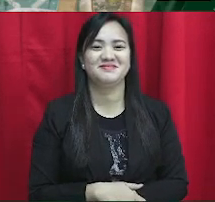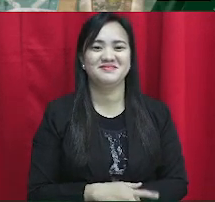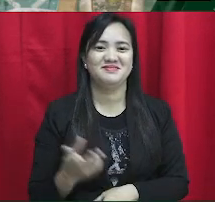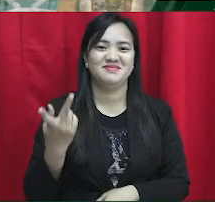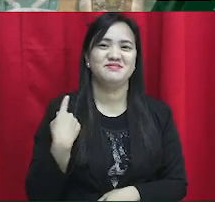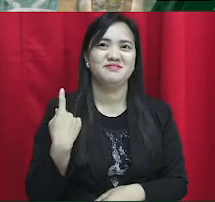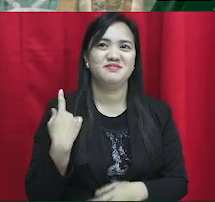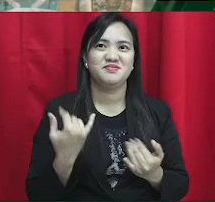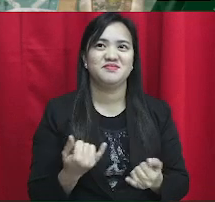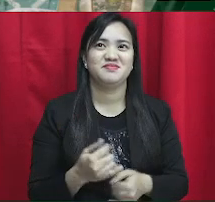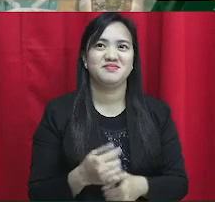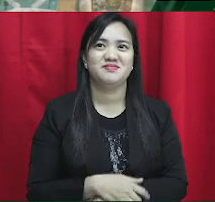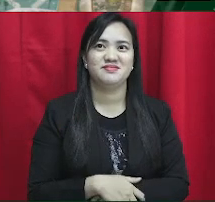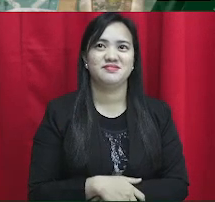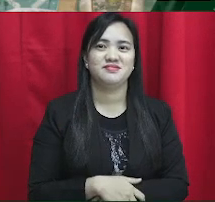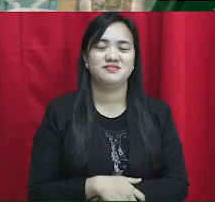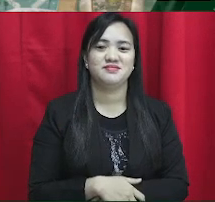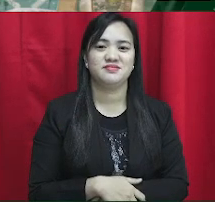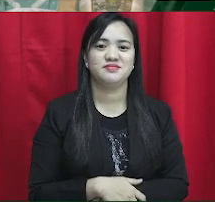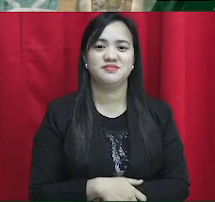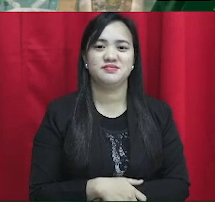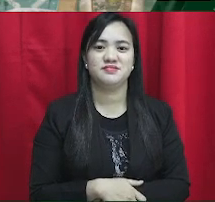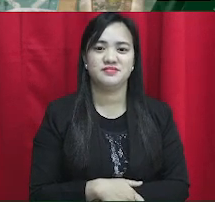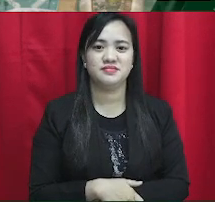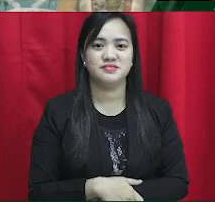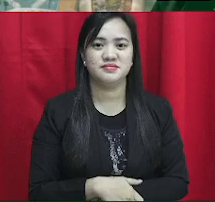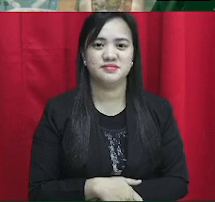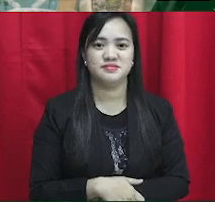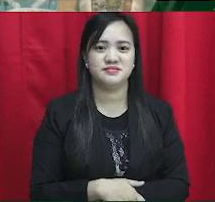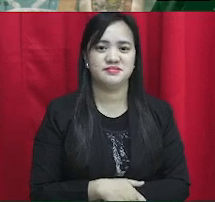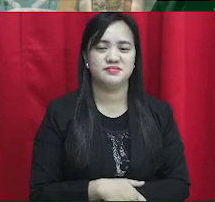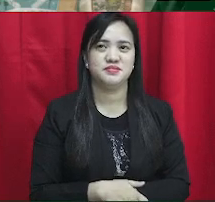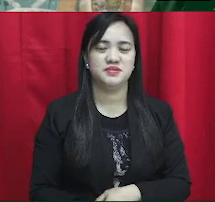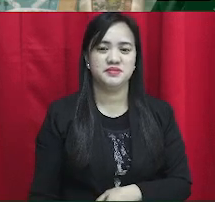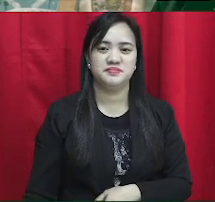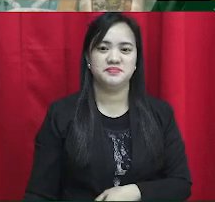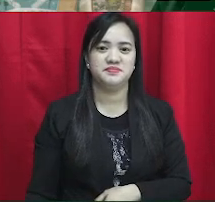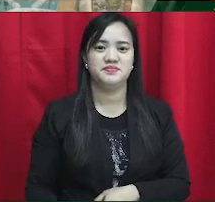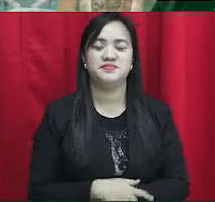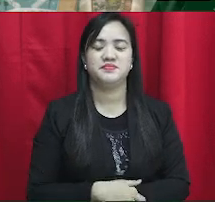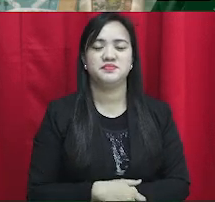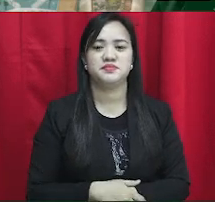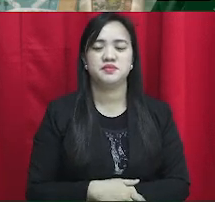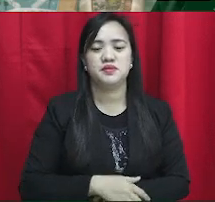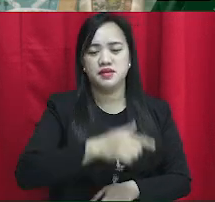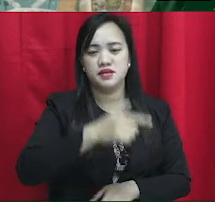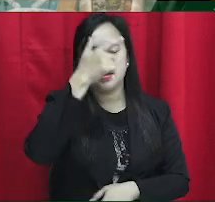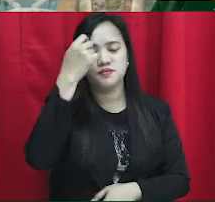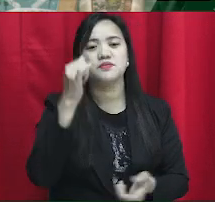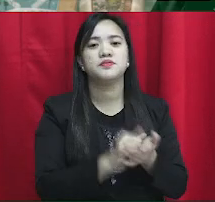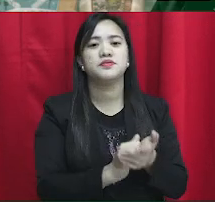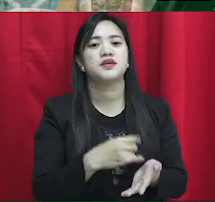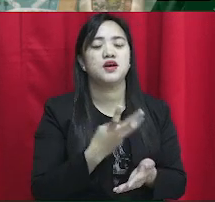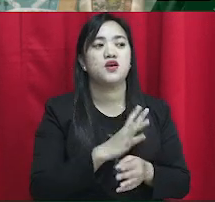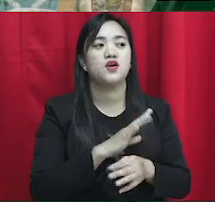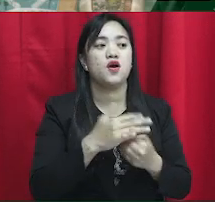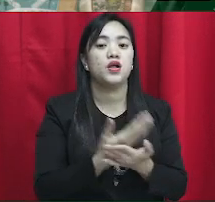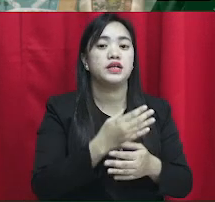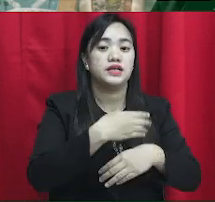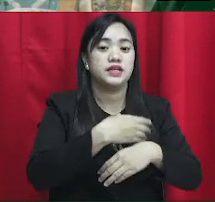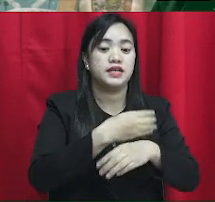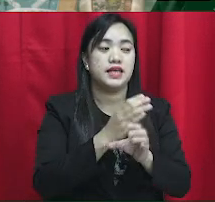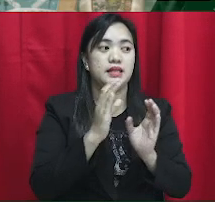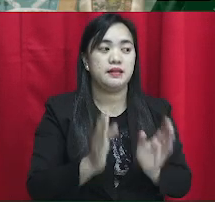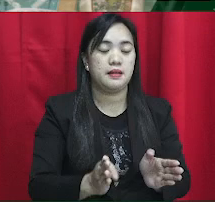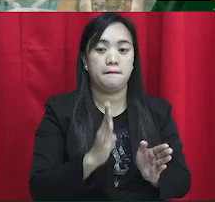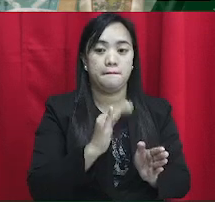tao? Mm-hmm. Naniniwala ako kung may taong mabait, yan ay bunga pa rin dahil sa we are created by God. Mm-hmm. You